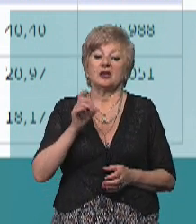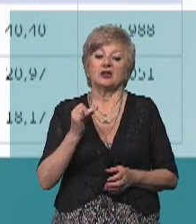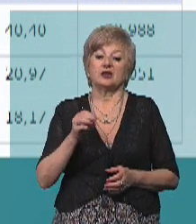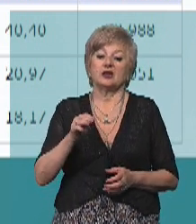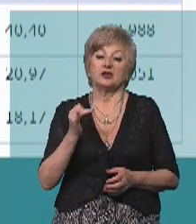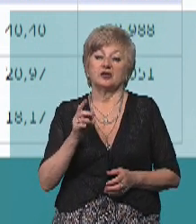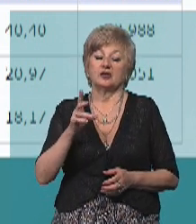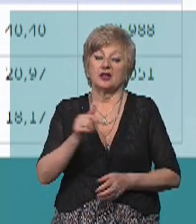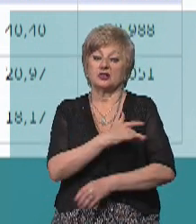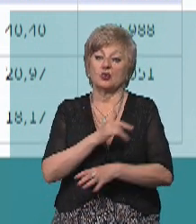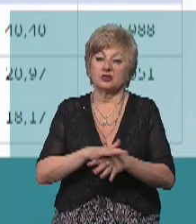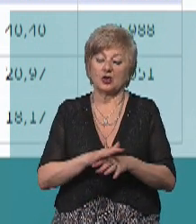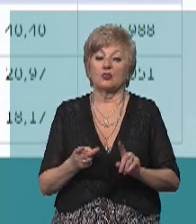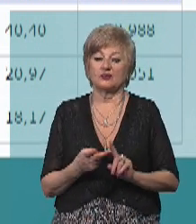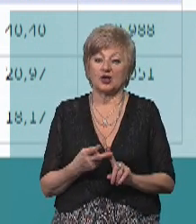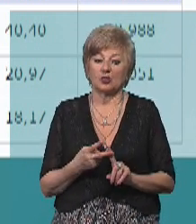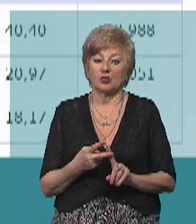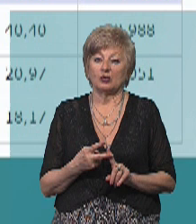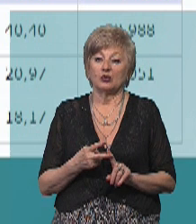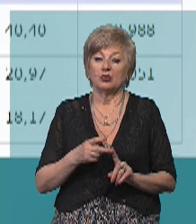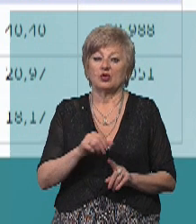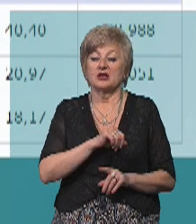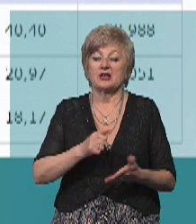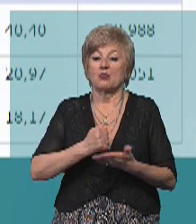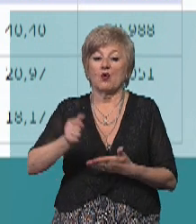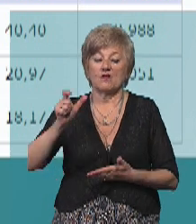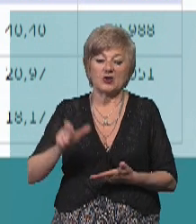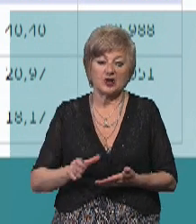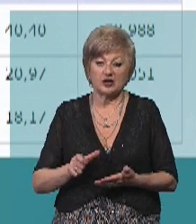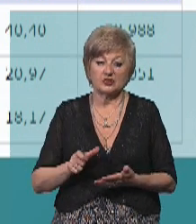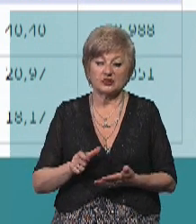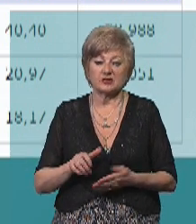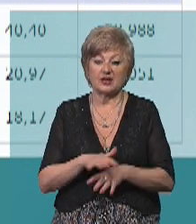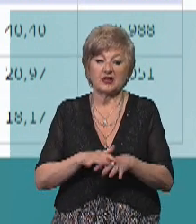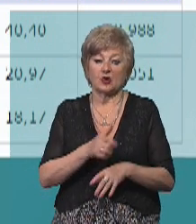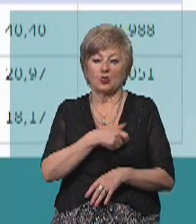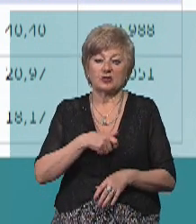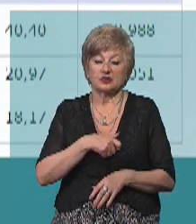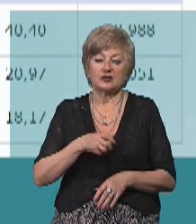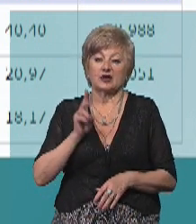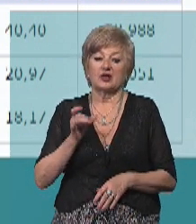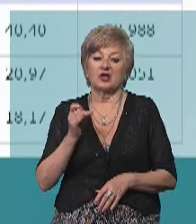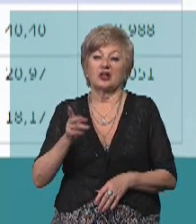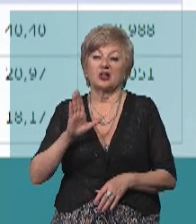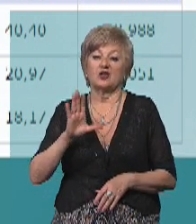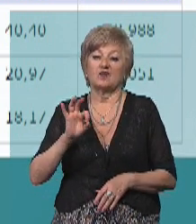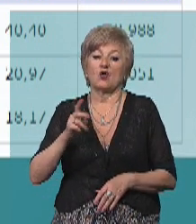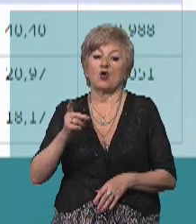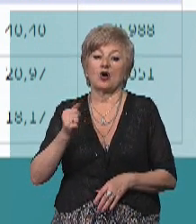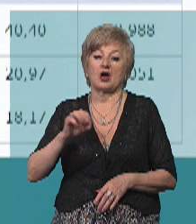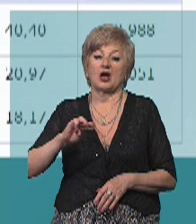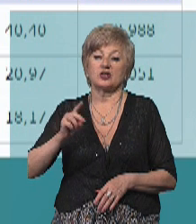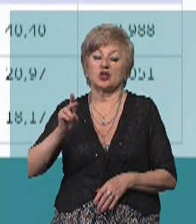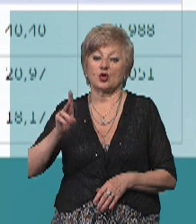«Слуга народу», друга позиція у самовисуванця чинного народного депутата Вадима Кривохатька, і на третій